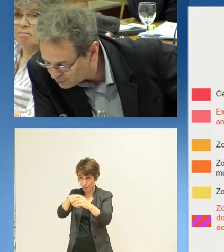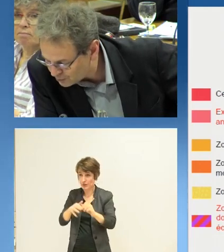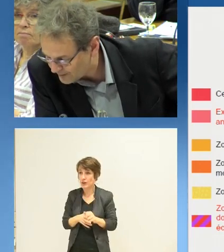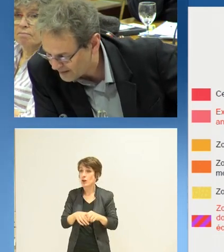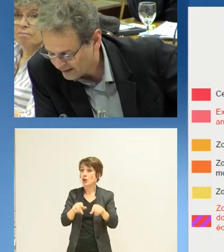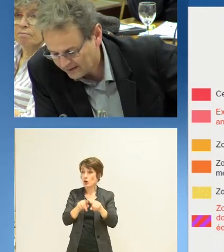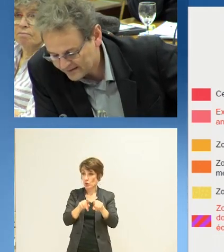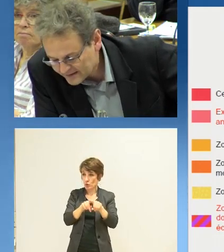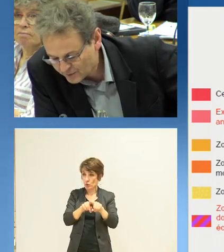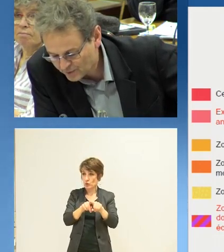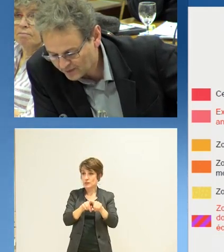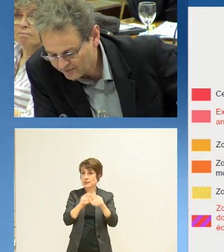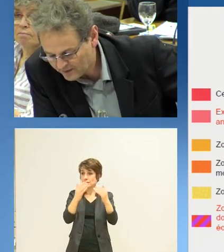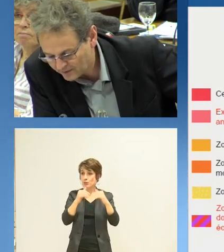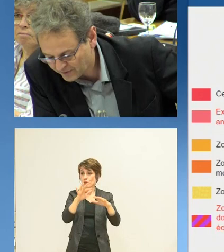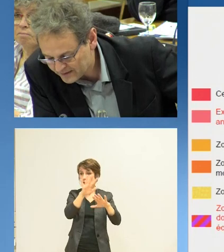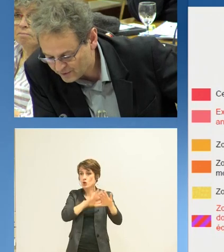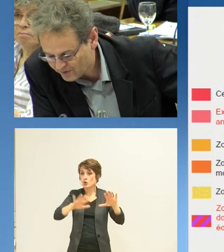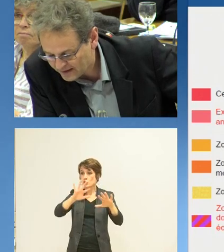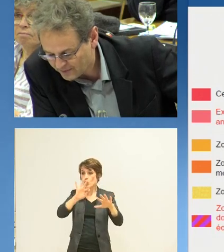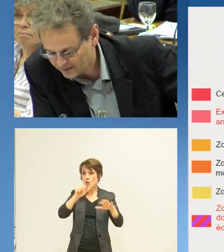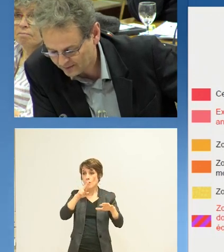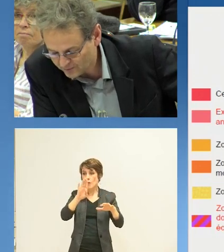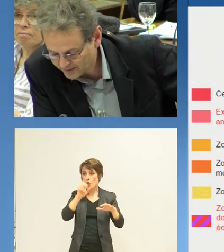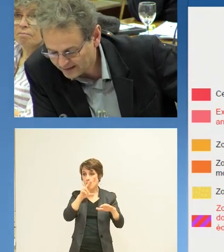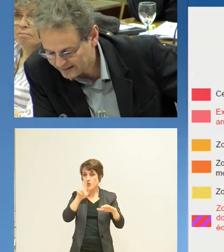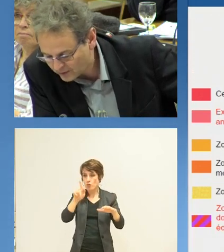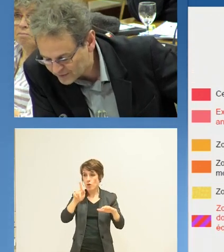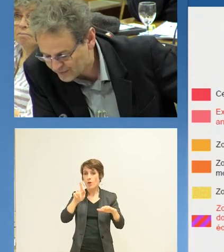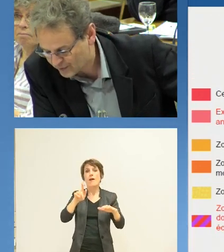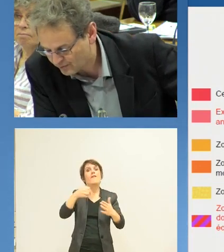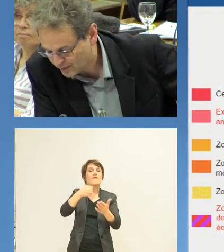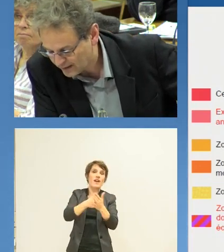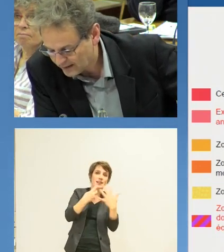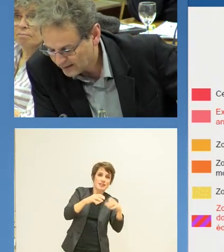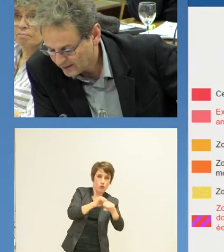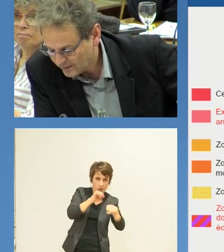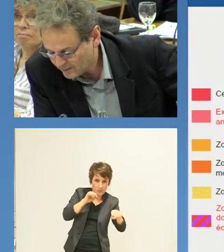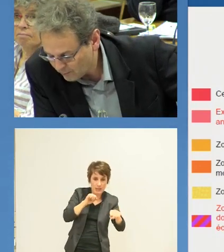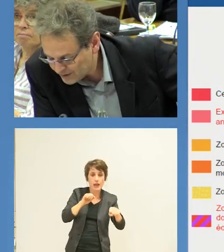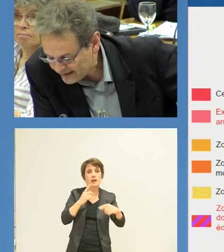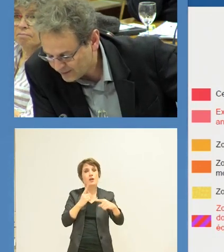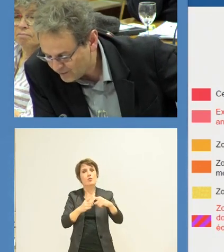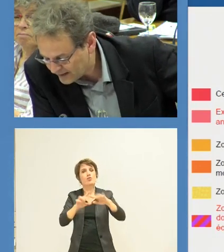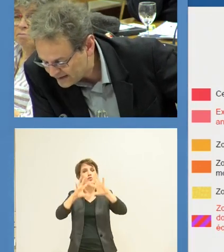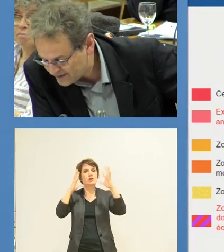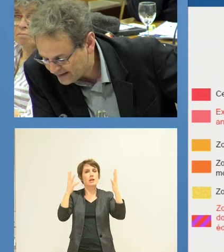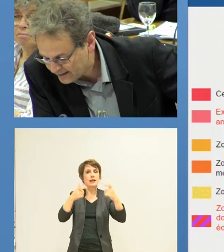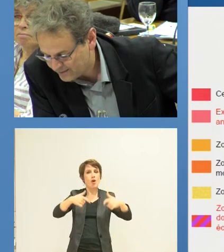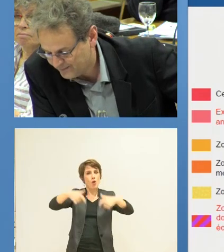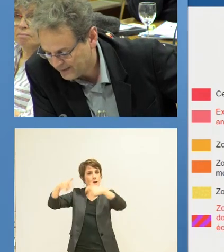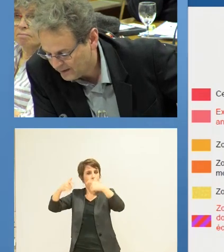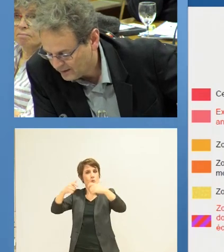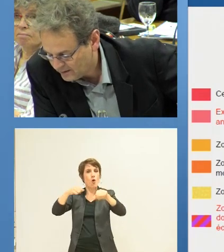de faubourg les extensions de la ville fin 19e d'une part les grands ensembles moderne du 20e